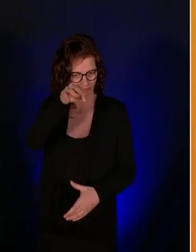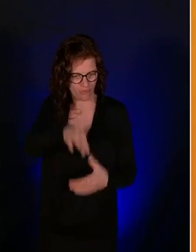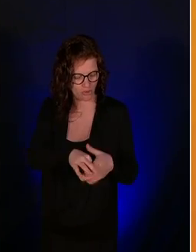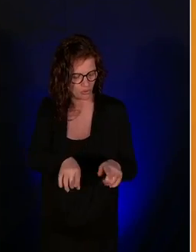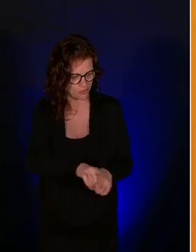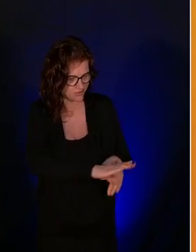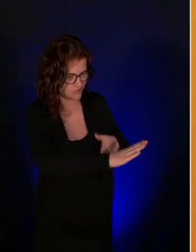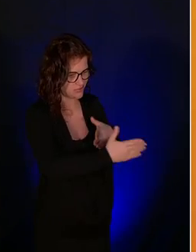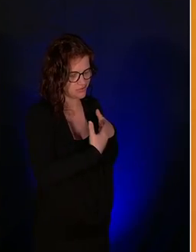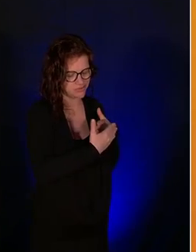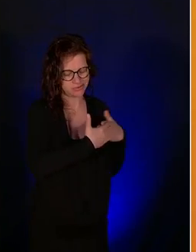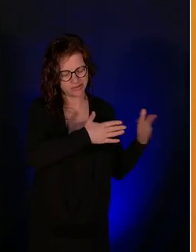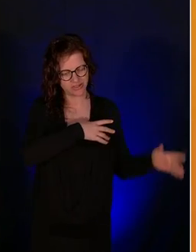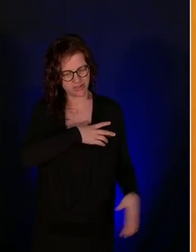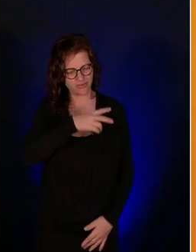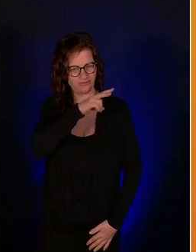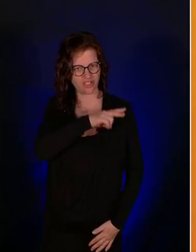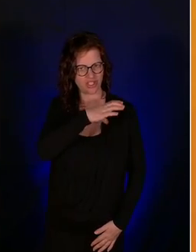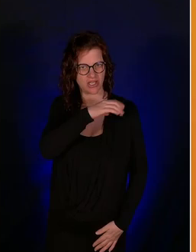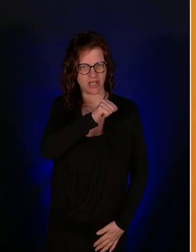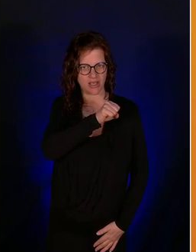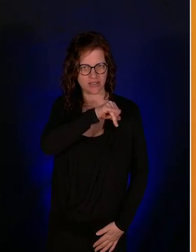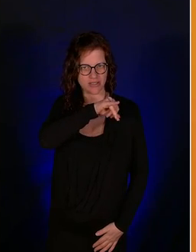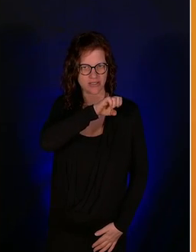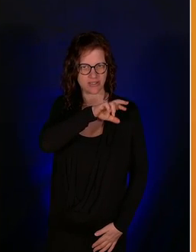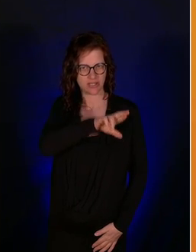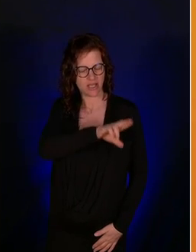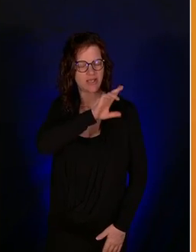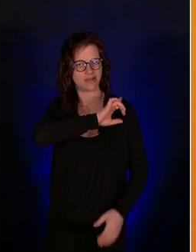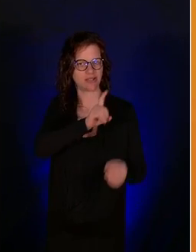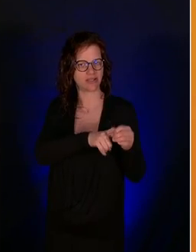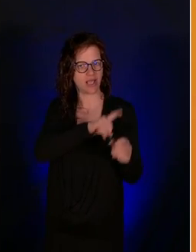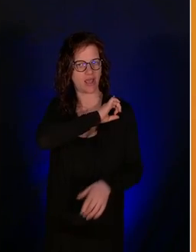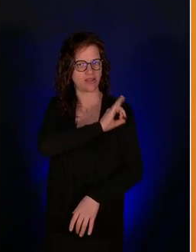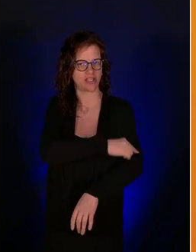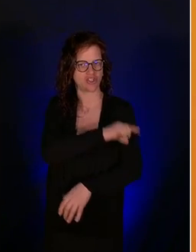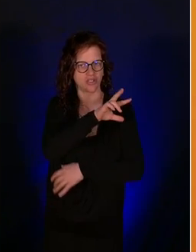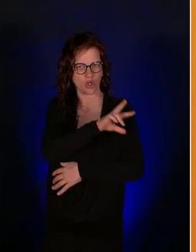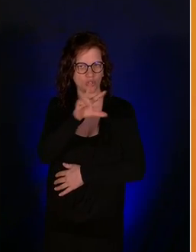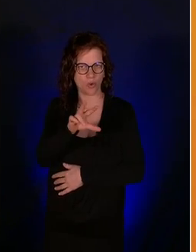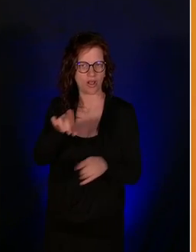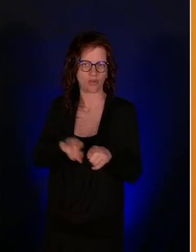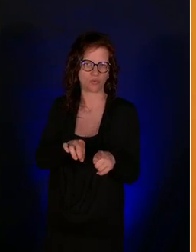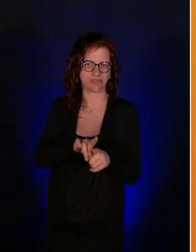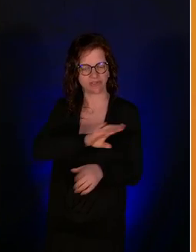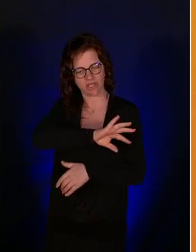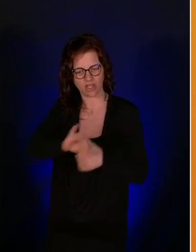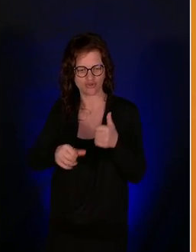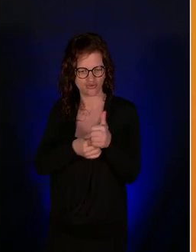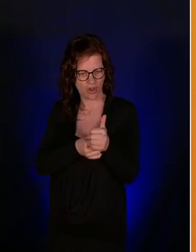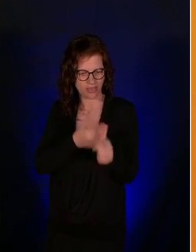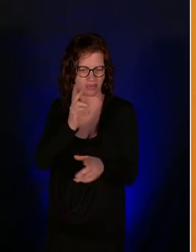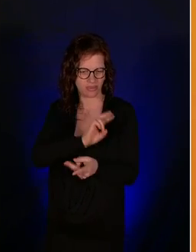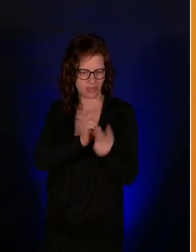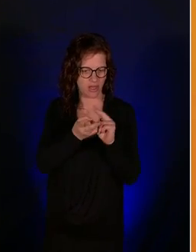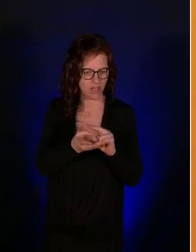toujours, Virginie Cazier, qui est secrétaire générale du syndicat Énergie 33 et qui est adjointe, attention, déléguée au Congrès.